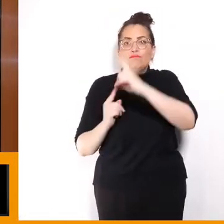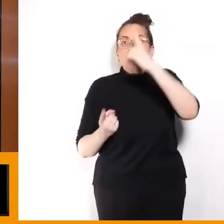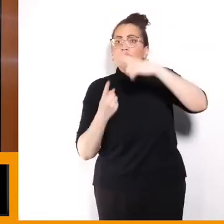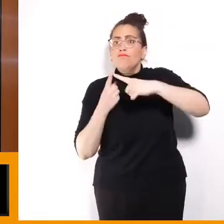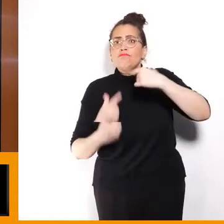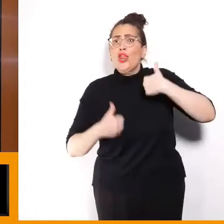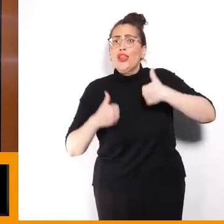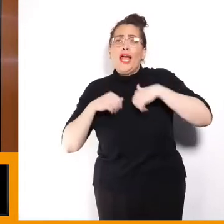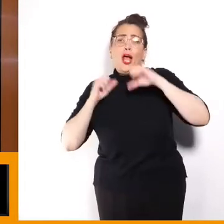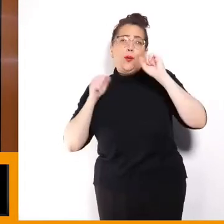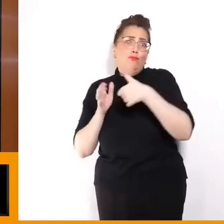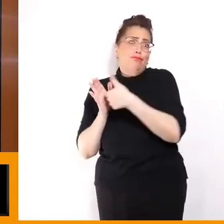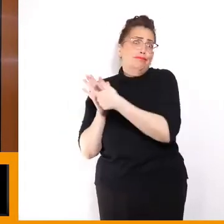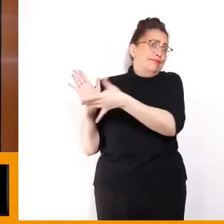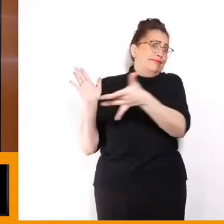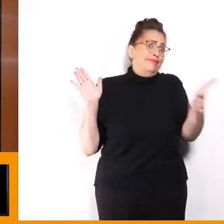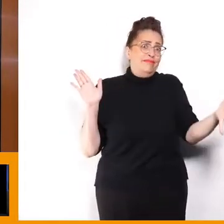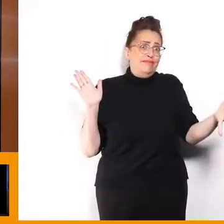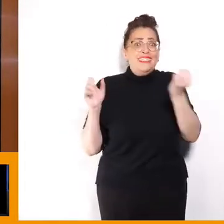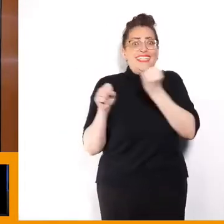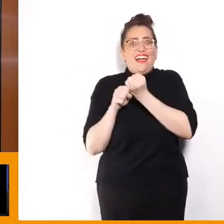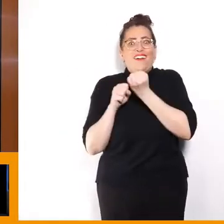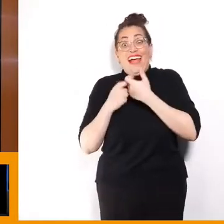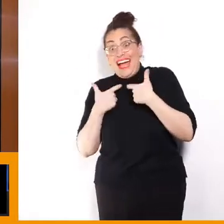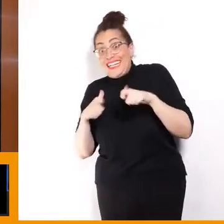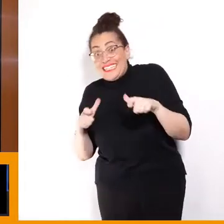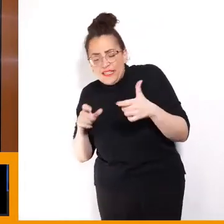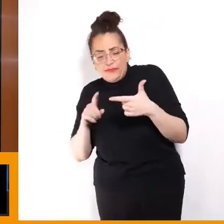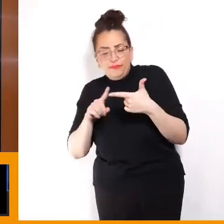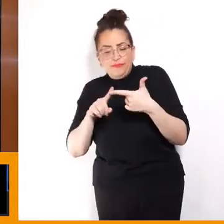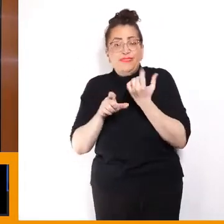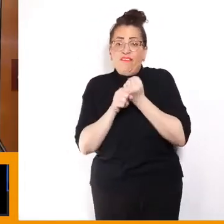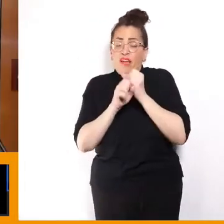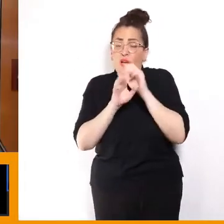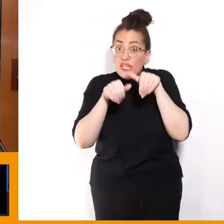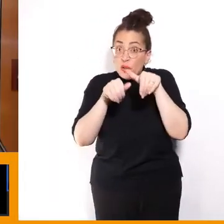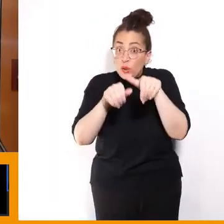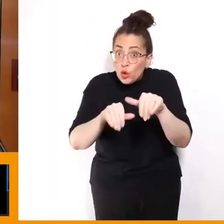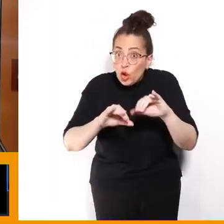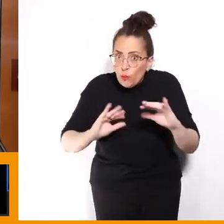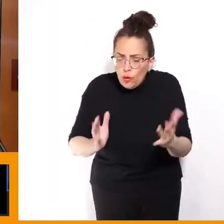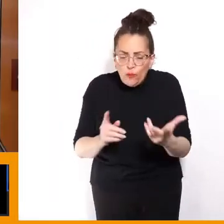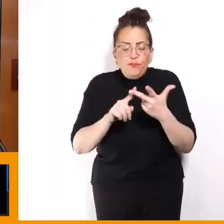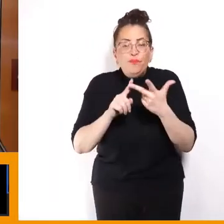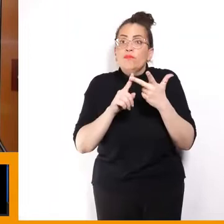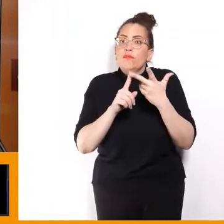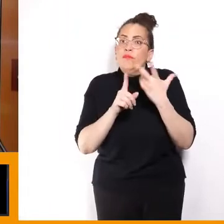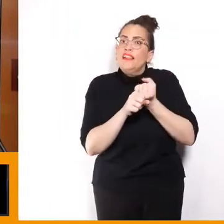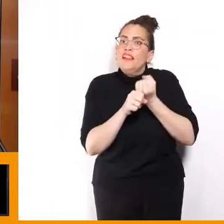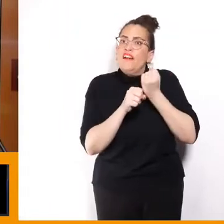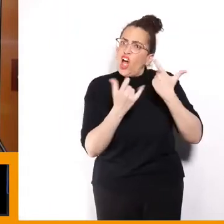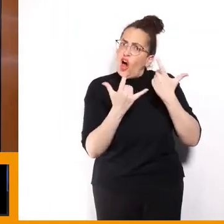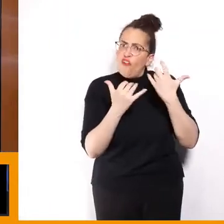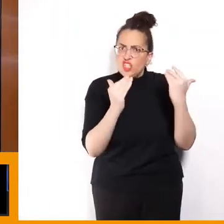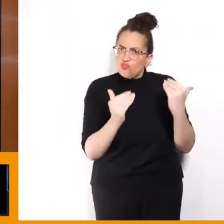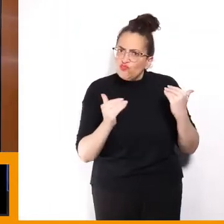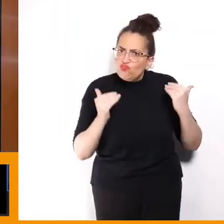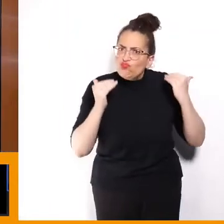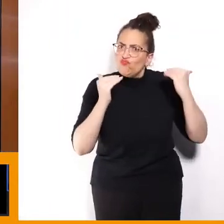pose la question évidemment de l'accès à l'emploi, du maintien dans l'emploi, mais aussi de l'évolution de carrière qu'on oublie souvent de